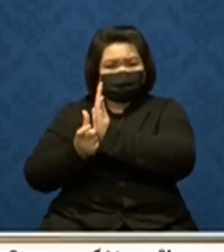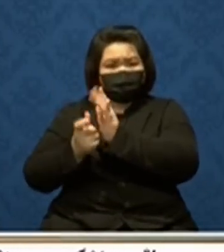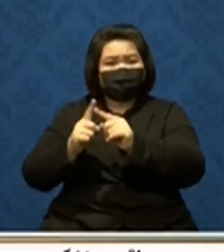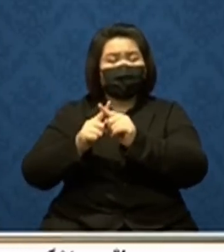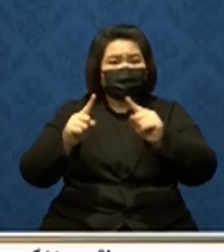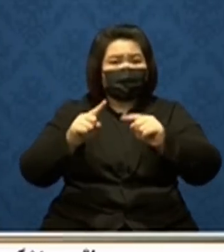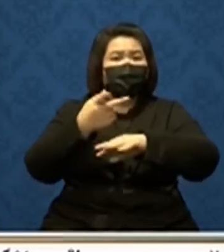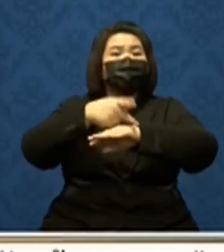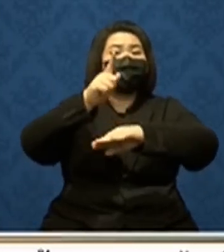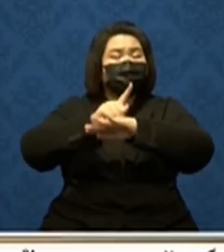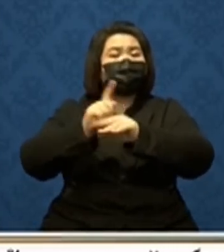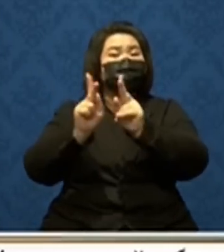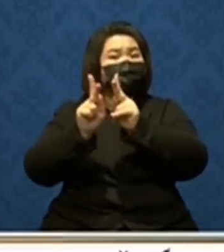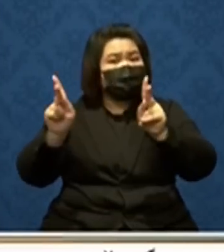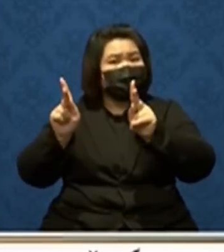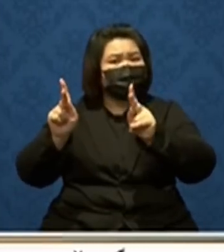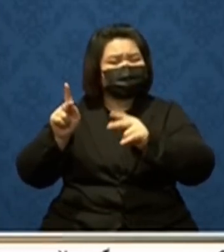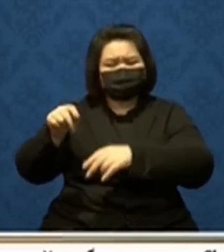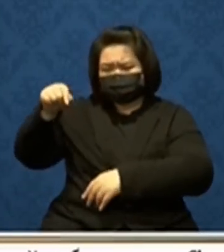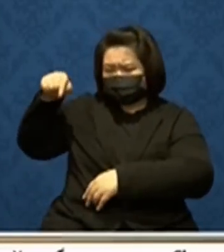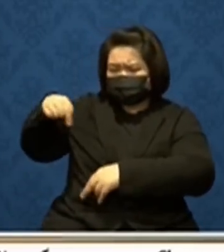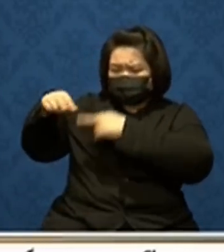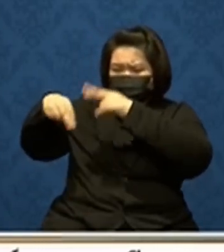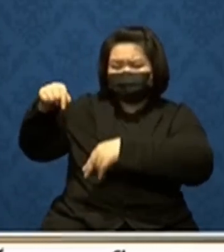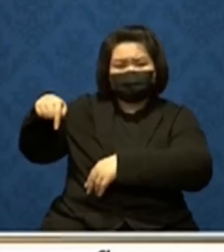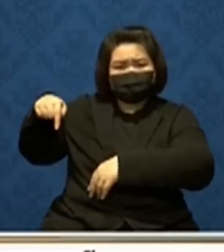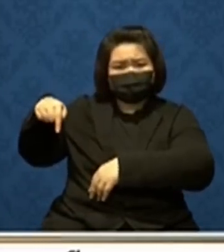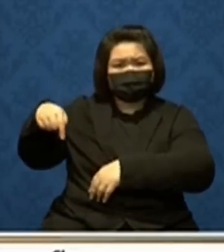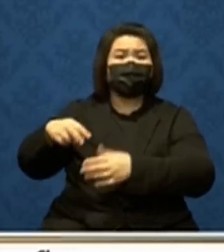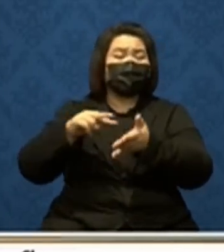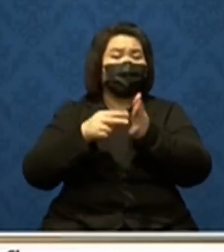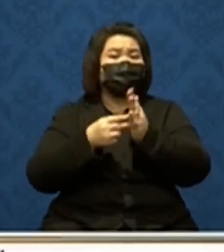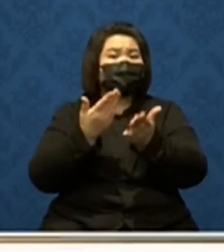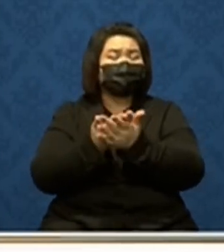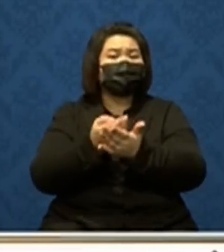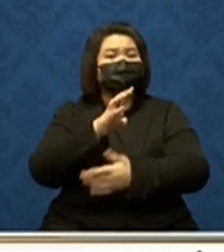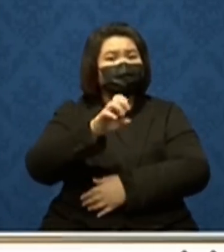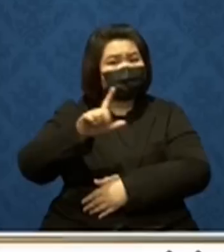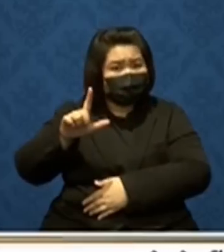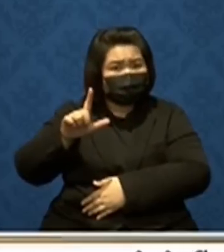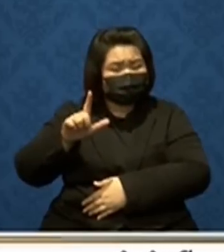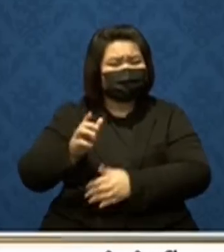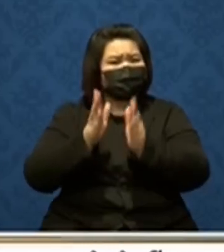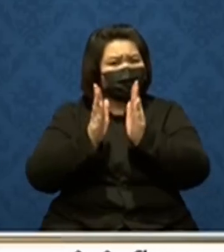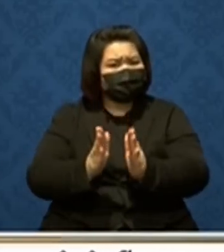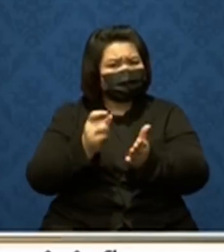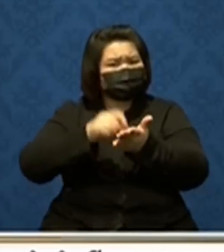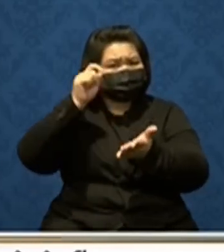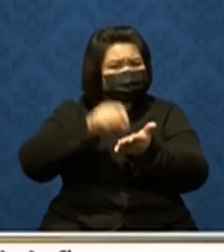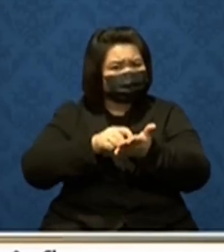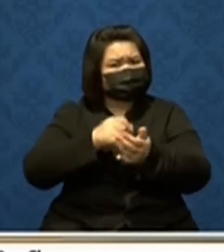อ.ก.ค.ศ.เพราะฉะนั้นคำสั่งที่ตั้งให้สอบชี้ให้จ่าย 400ล้านนั้นจะชอบหรือไม่